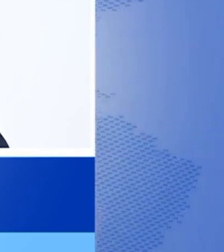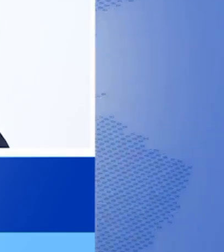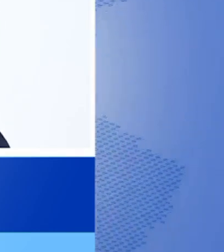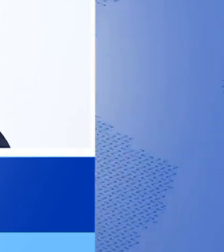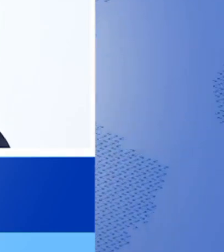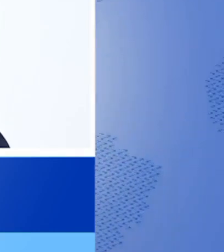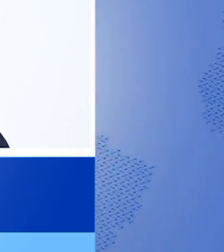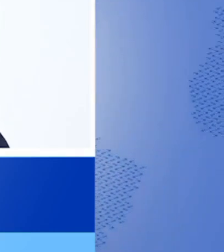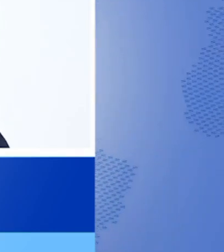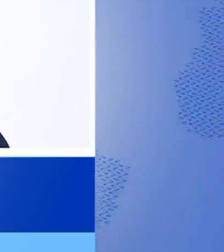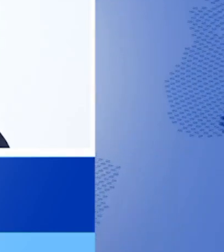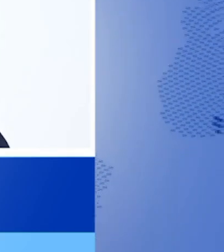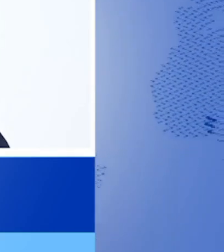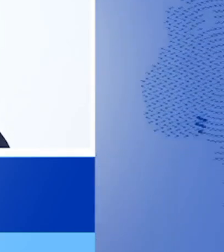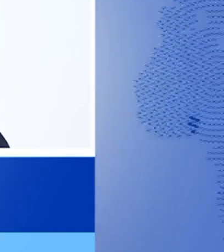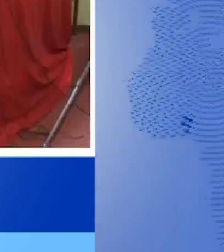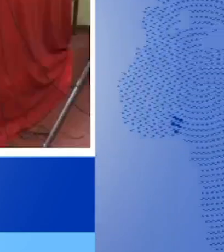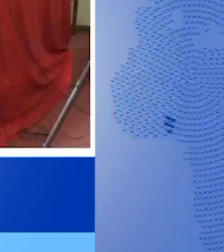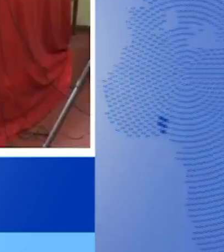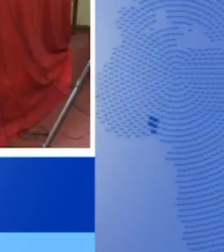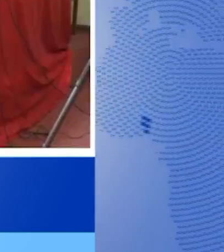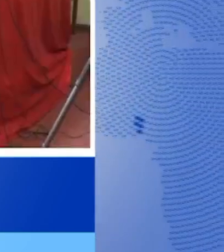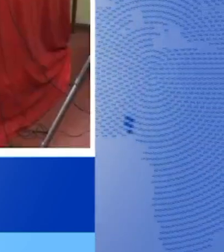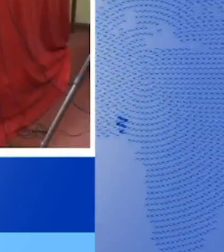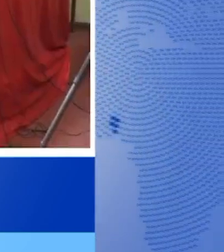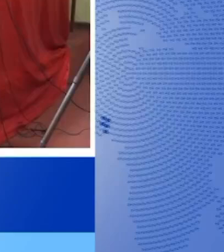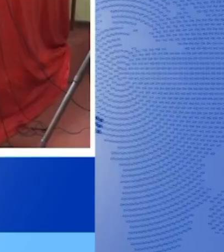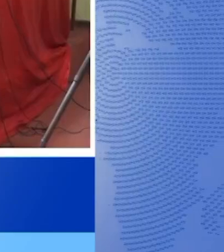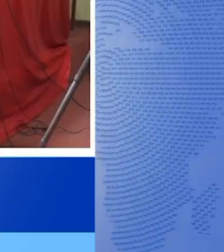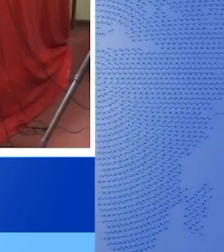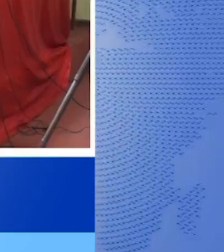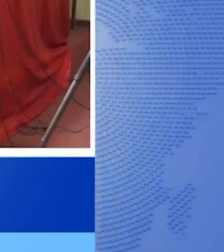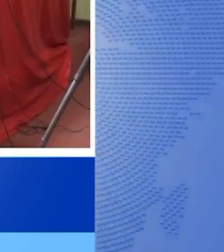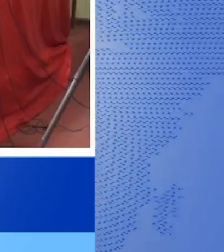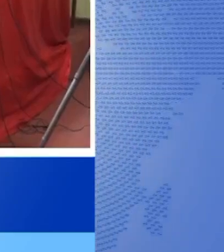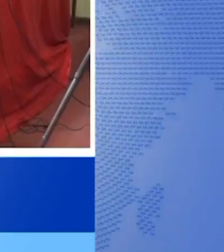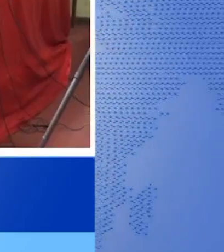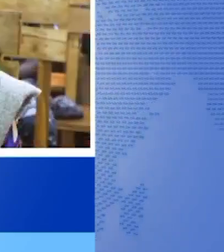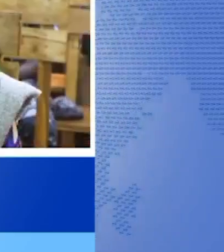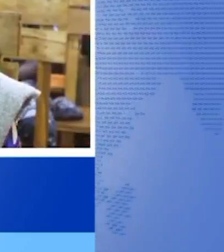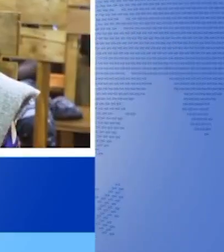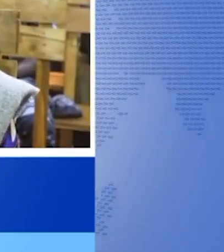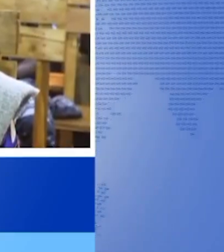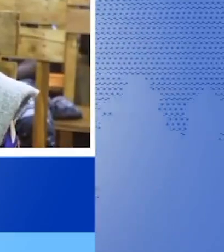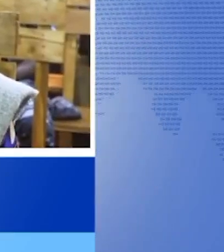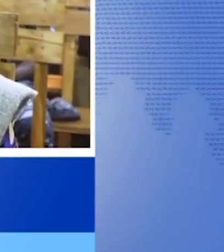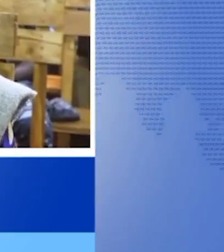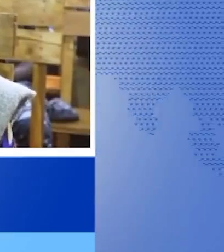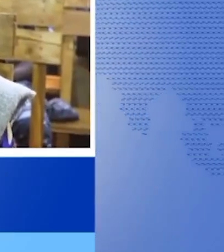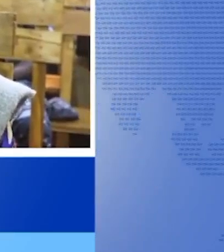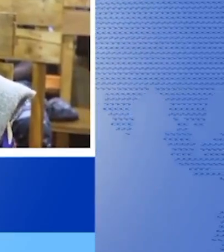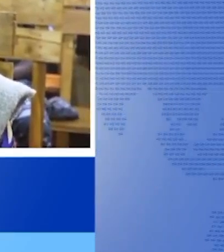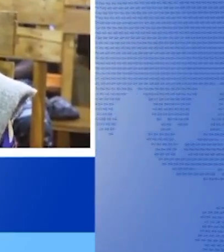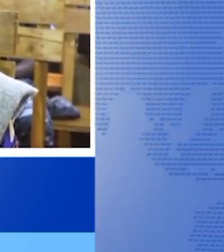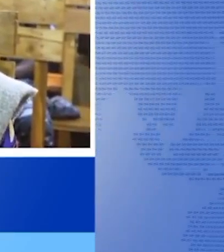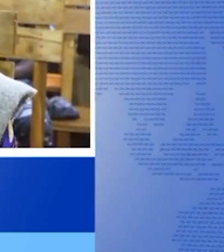fonctions l'événement a eu lieu à pororttoovo et déjà Mario et l'homme monou dévoile sa feuille de route